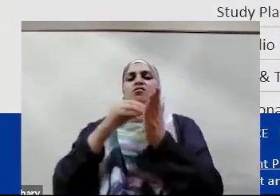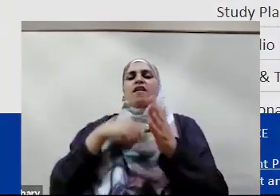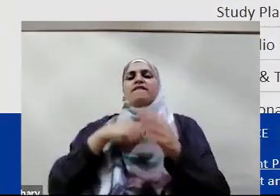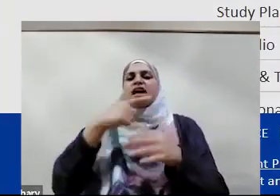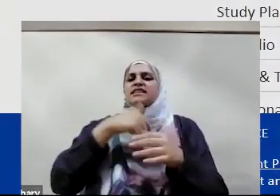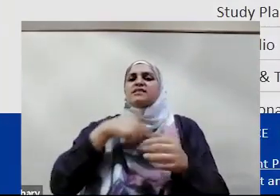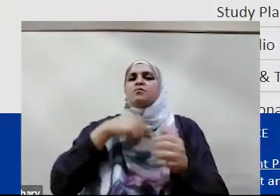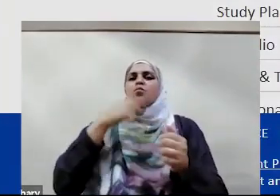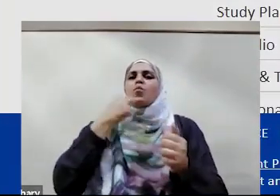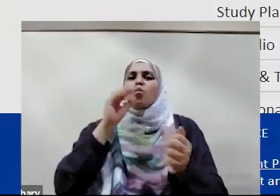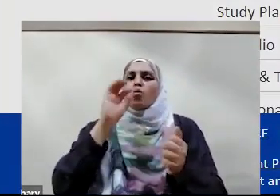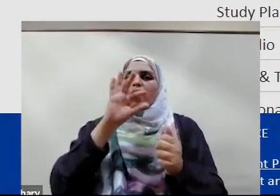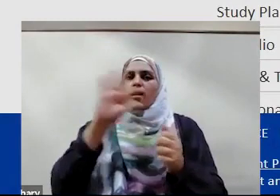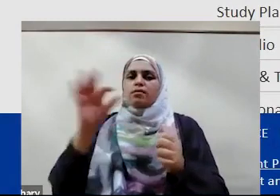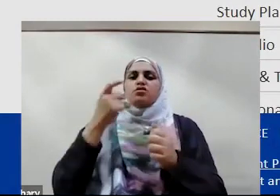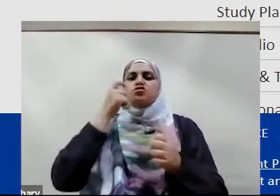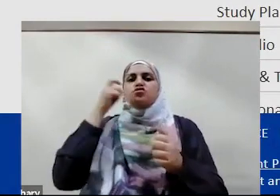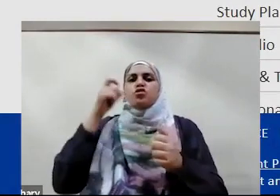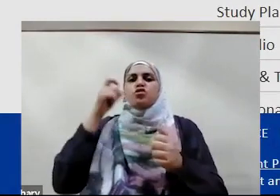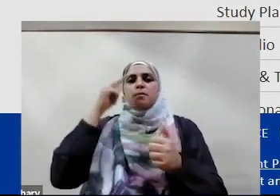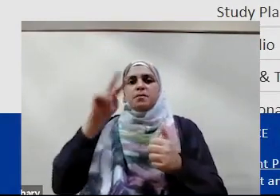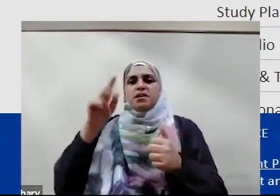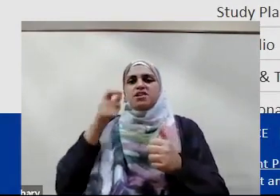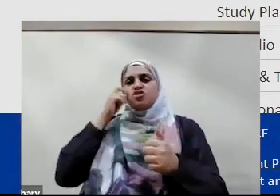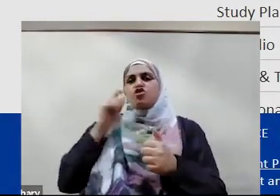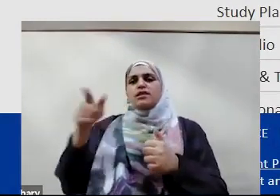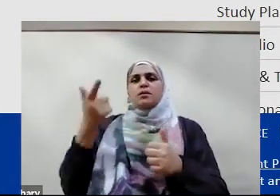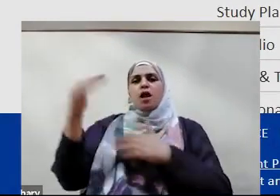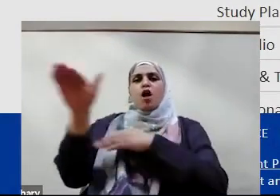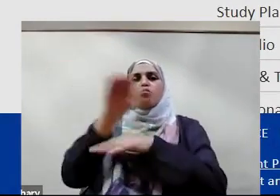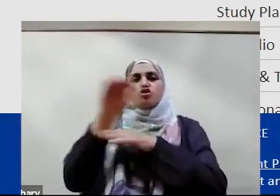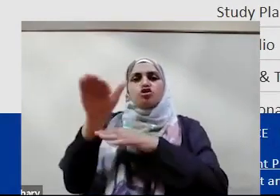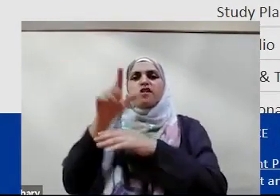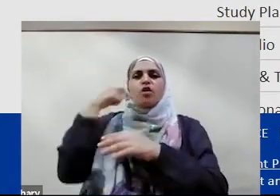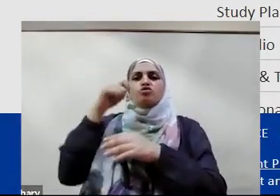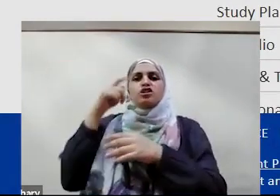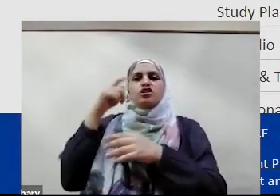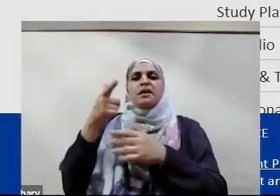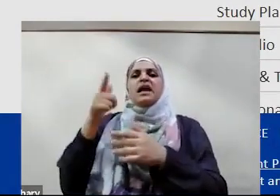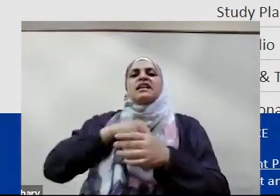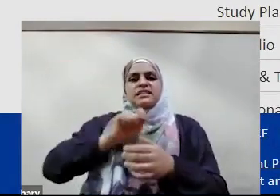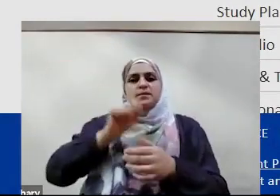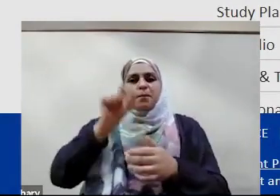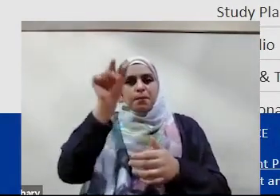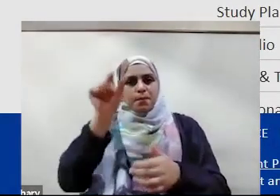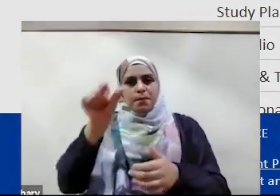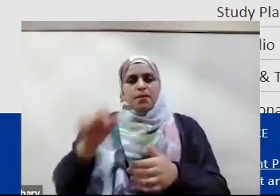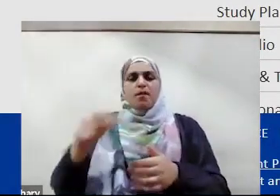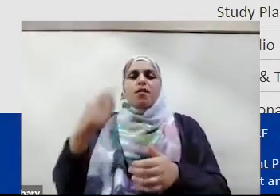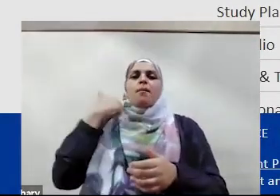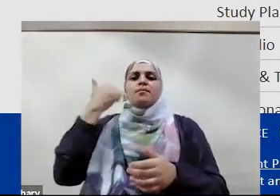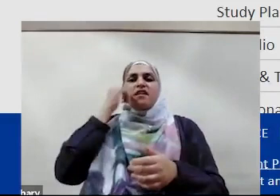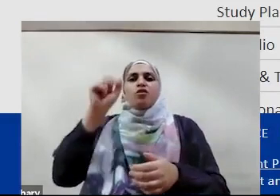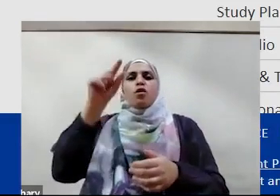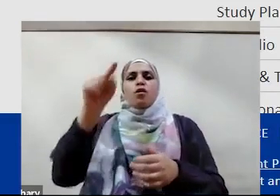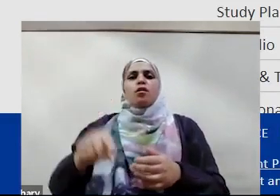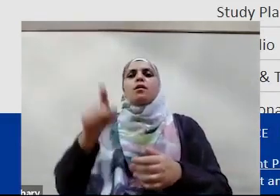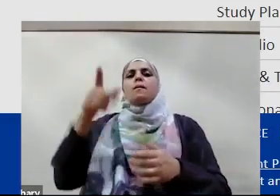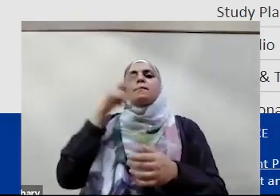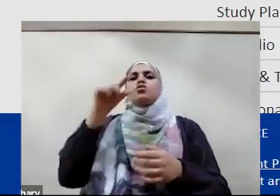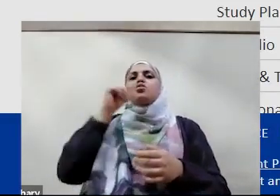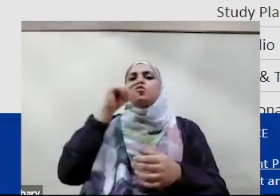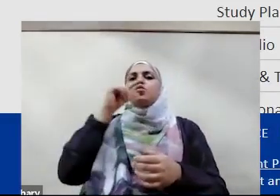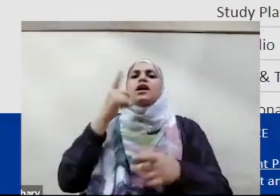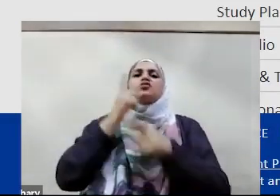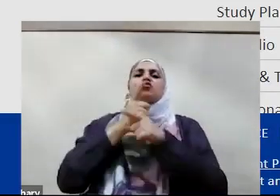ريكومندر، بكتب المعلومات بتاعة الشخص، بكتب اسمه، بكتب الأول يعني الدكتور كذا،